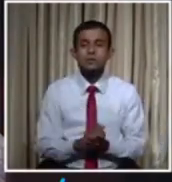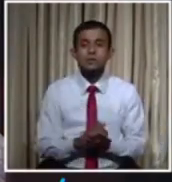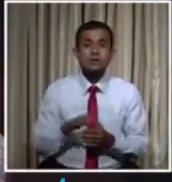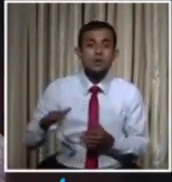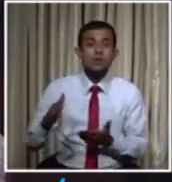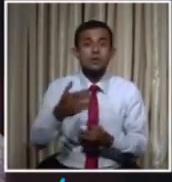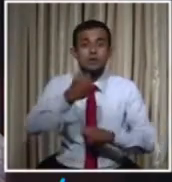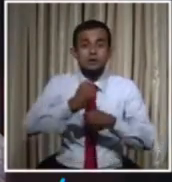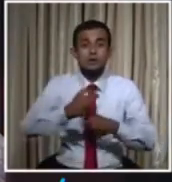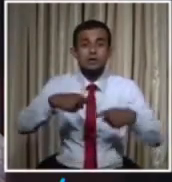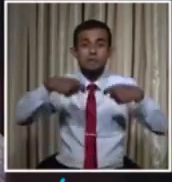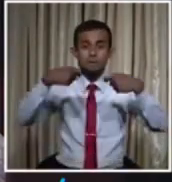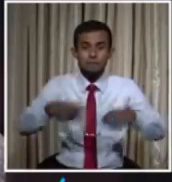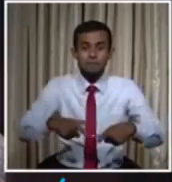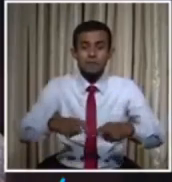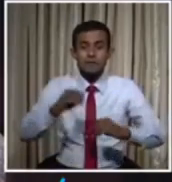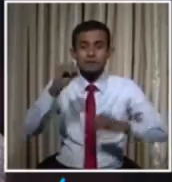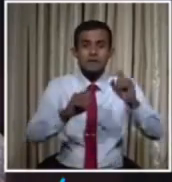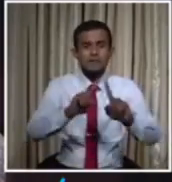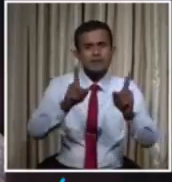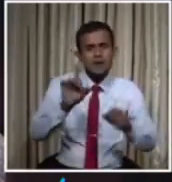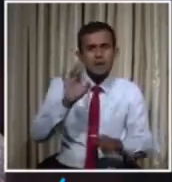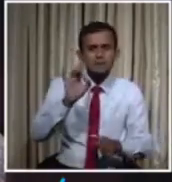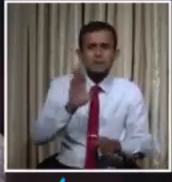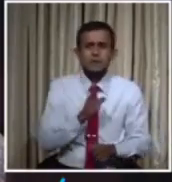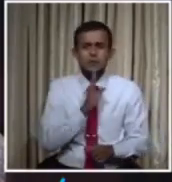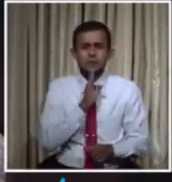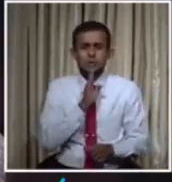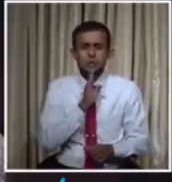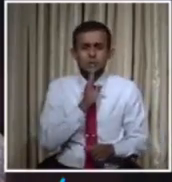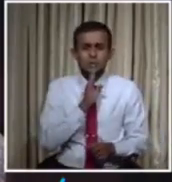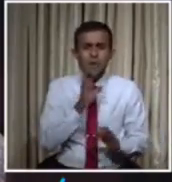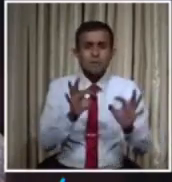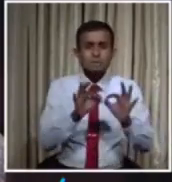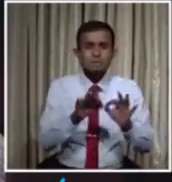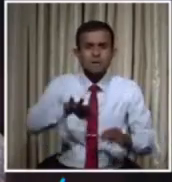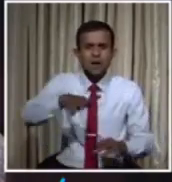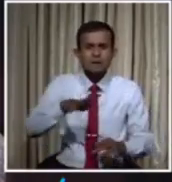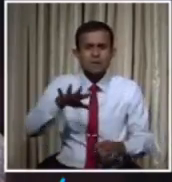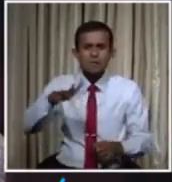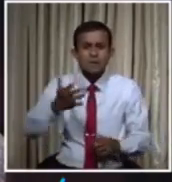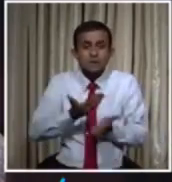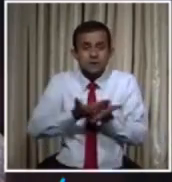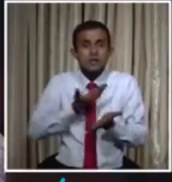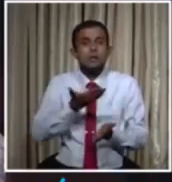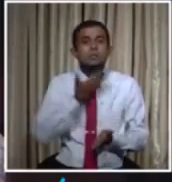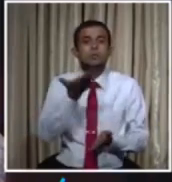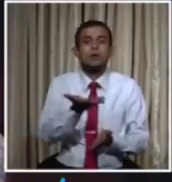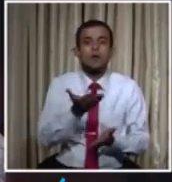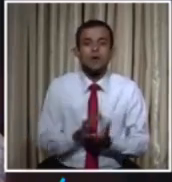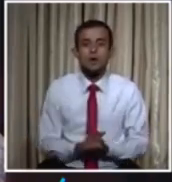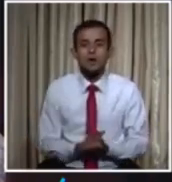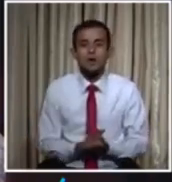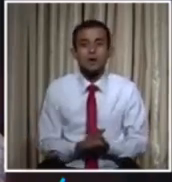සමස්ත රාජ්‍ය වියදමෙන් 10%-15%ක් දල වශයෙන් බිලියන 400-500ක් ඉතුරු කරගන්නට පුළුවන්